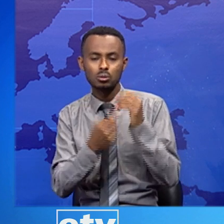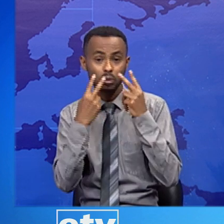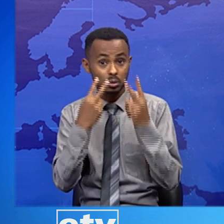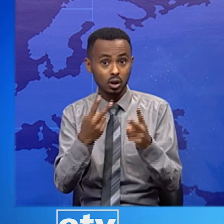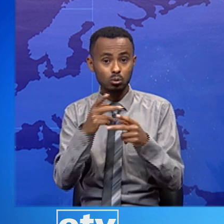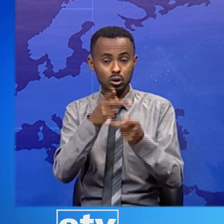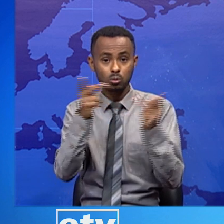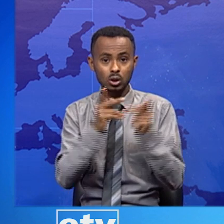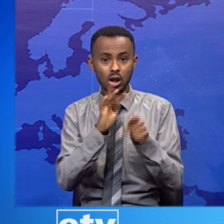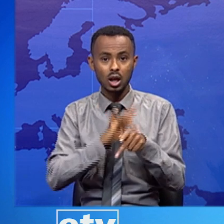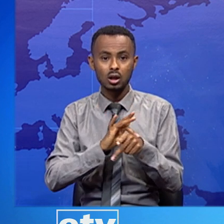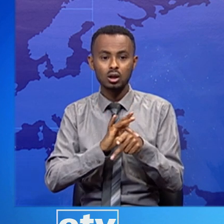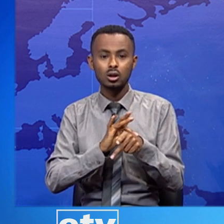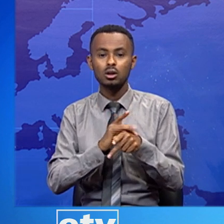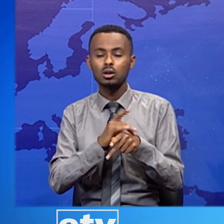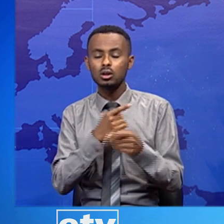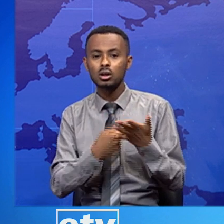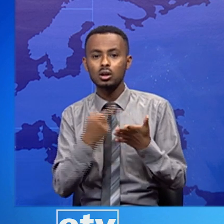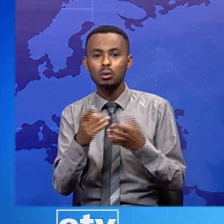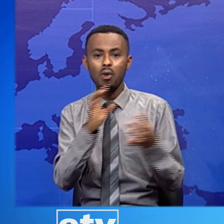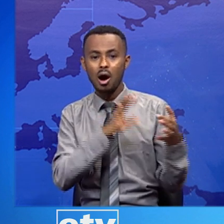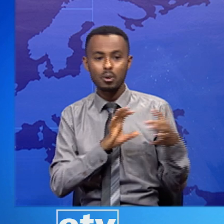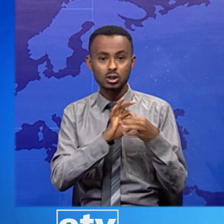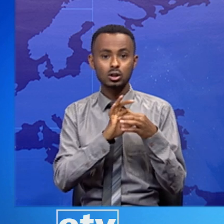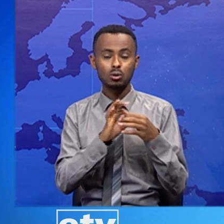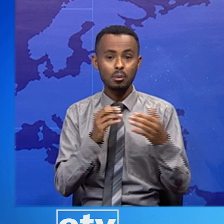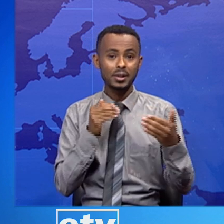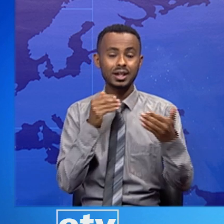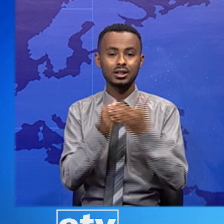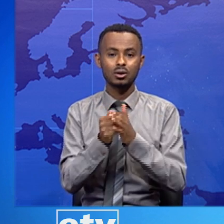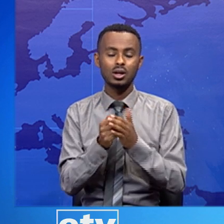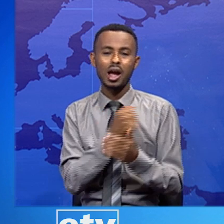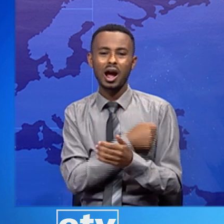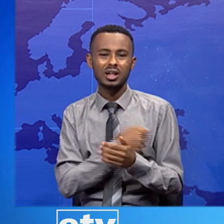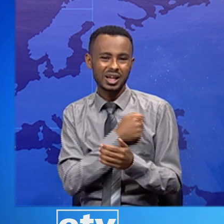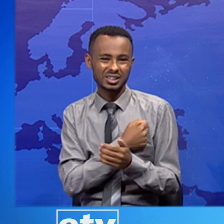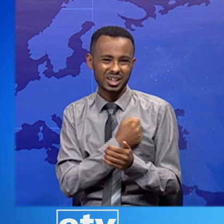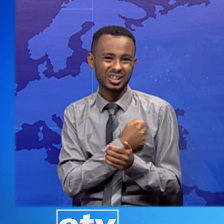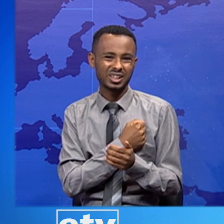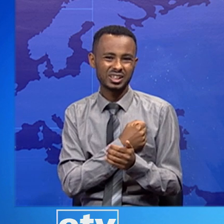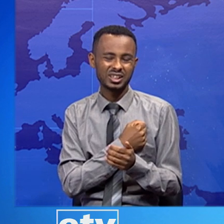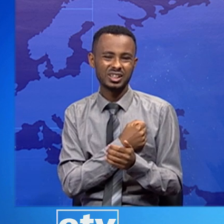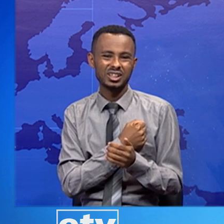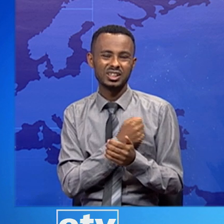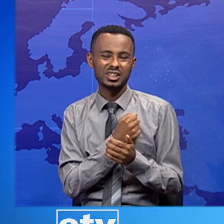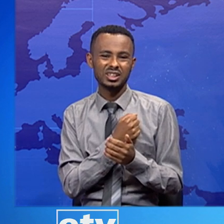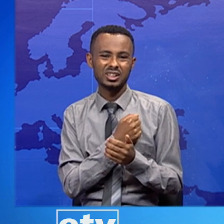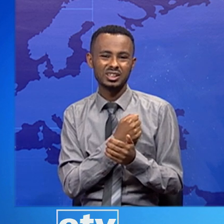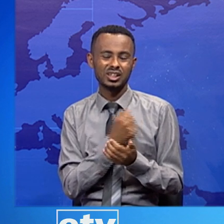ነው የሚታዩት። በሚታዩበትም ቦታ ላይ የምናየው ማህበረሰቡ ጋር የሚደርሰው ያሳዛኝነት፣